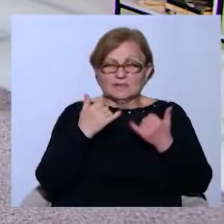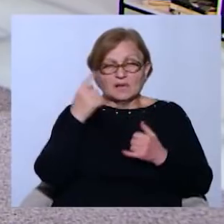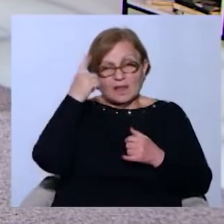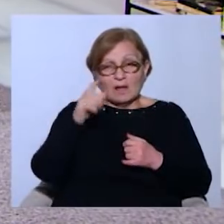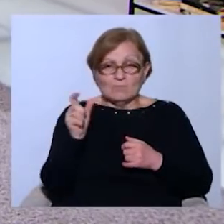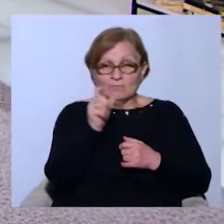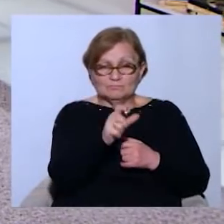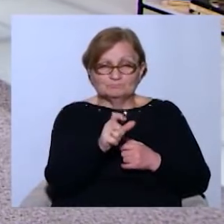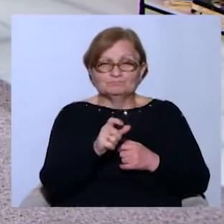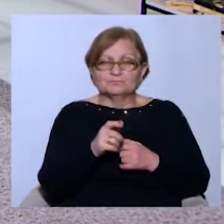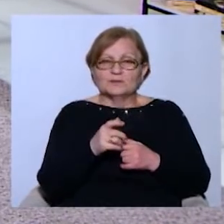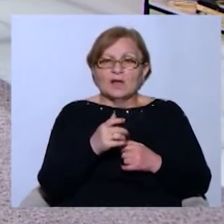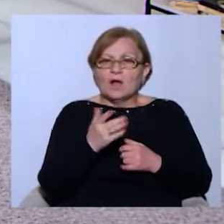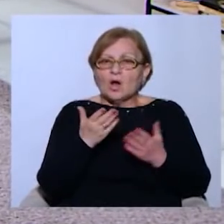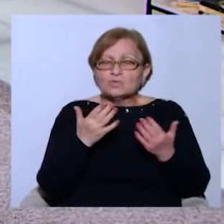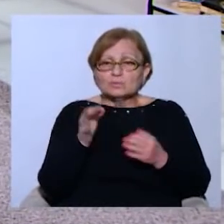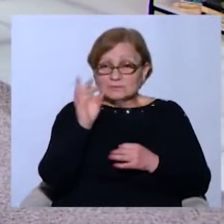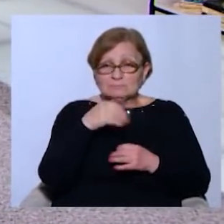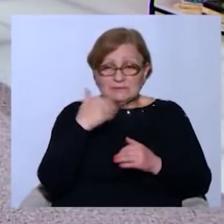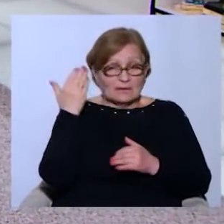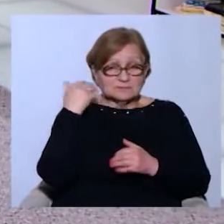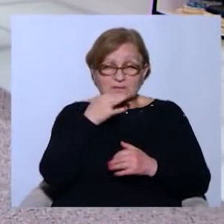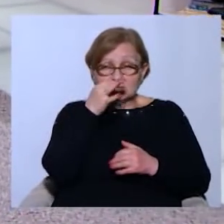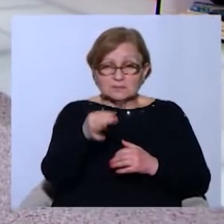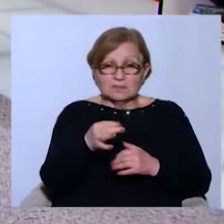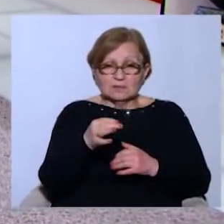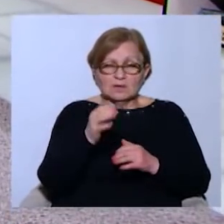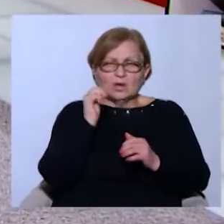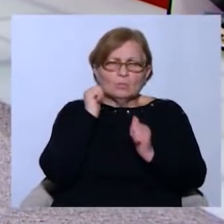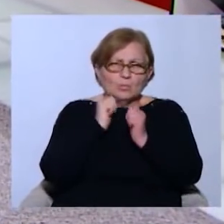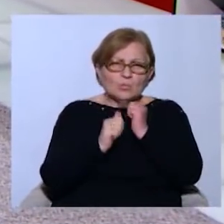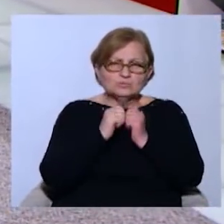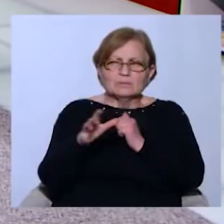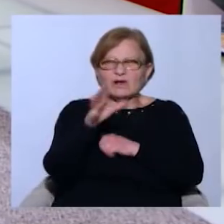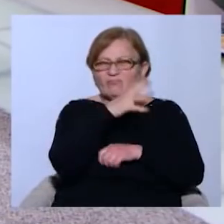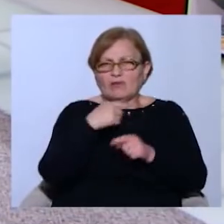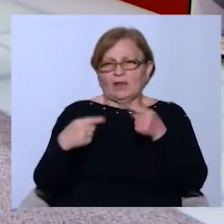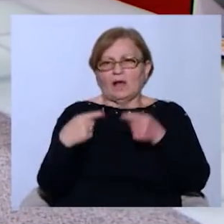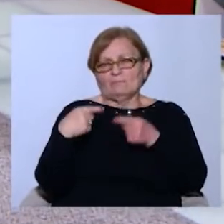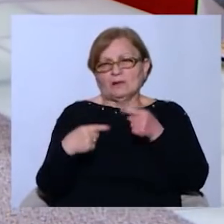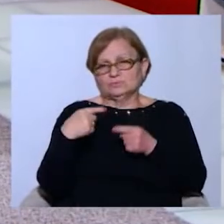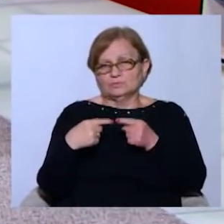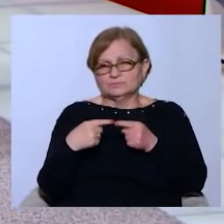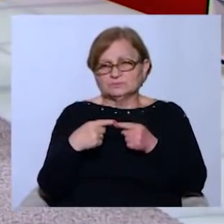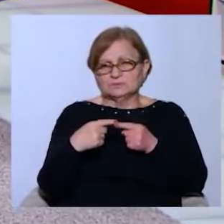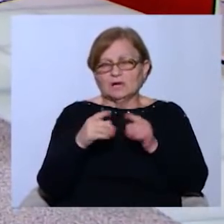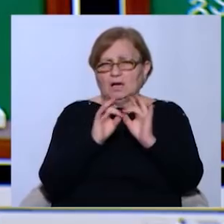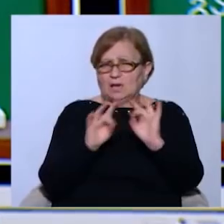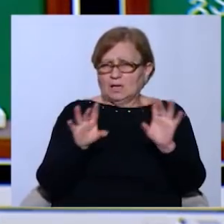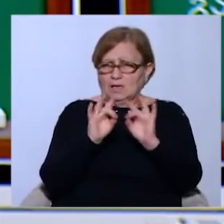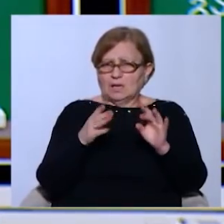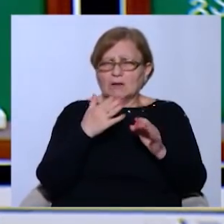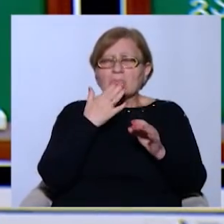ამოცანა, რომლის შესახებაც როგორც გითხარით, ესე იგი მუდმივი ყამათია. პირობა მარტივია, მარტივი